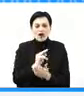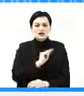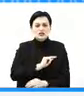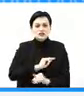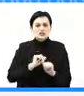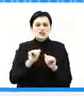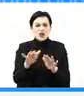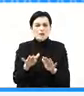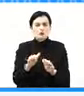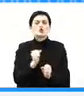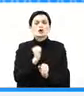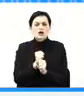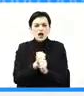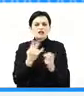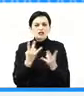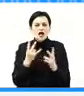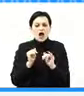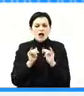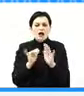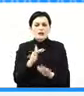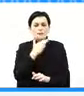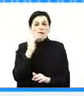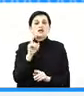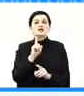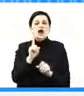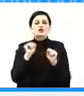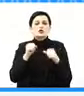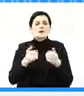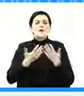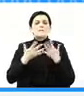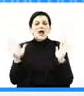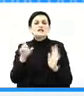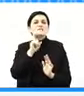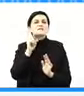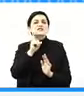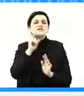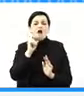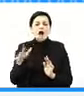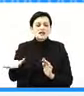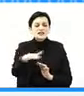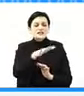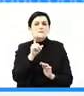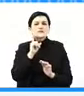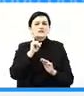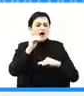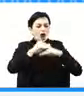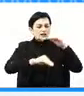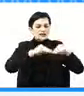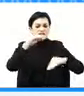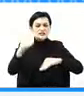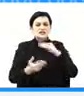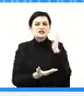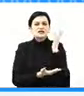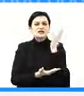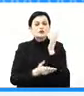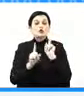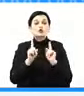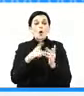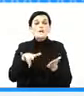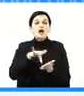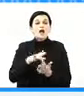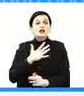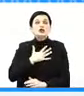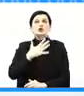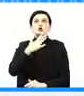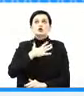სამუშაო გასაკეთებელი იმისთვის, რომ რაც შეიძლება მეტი მწვანე სივრცე, მეტი რეკრეაცია შეუქმნათ ქალაქს, რომ ქალაქმა ისუნთქოს